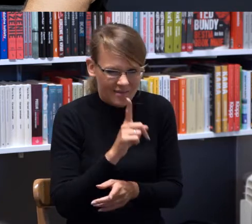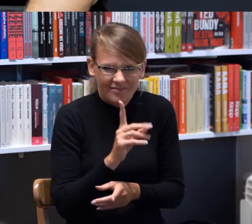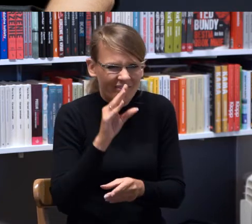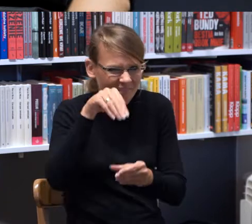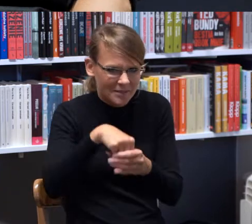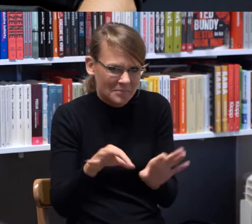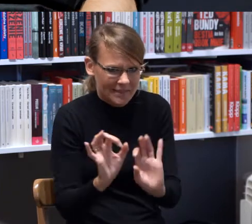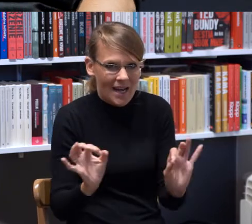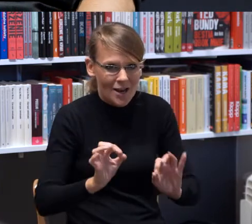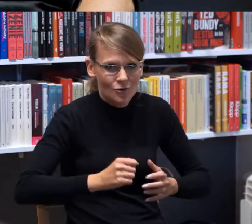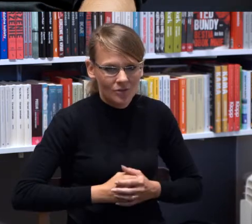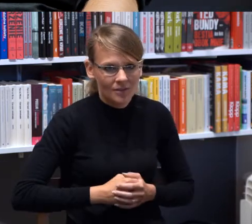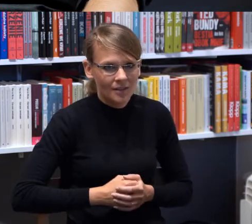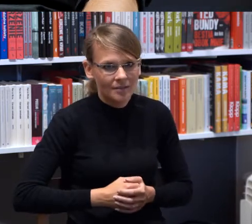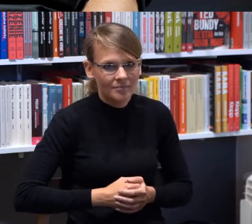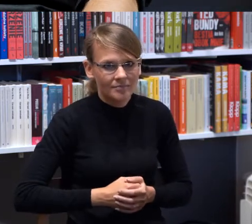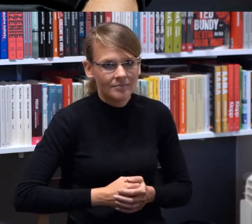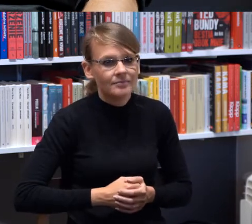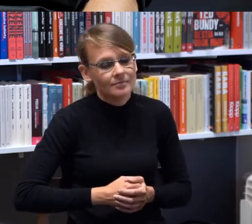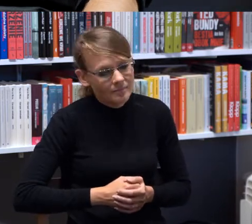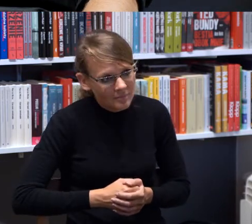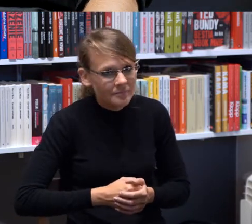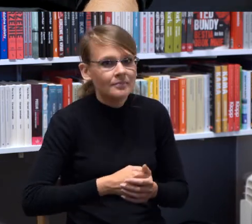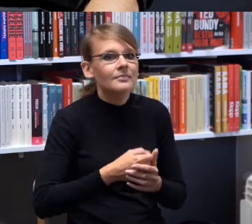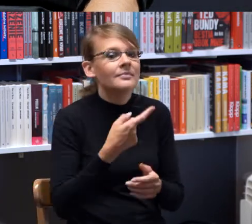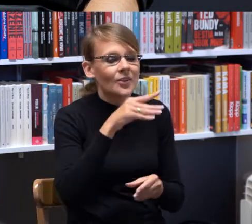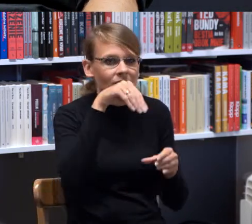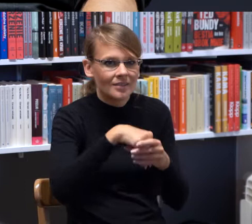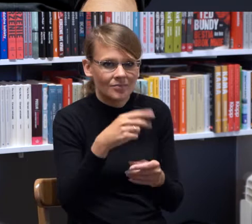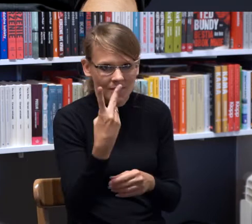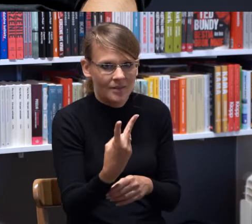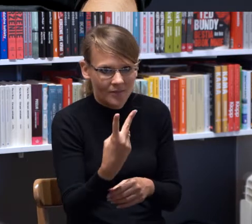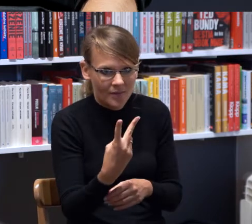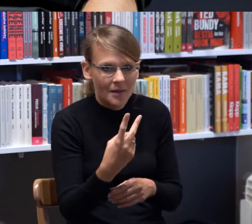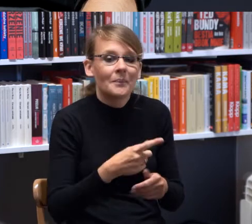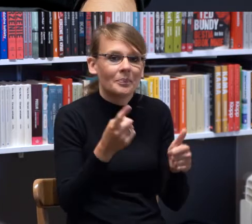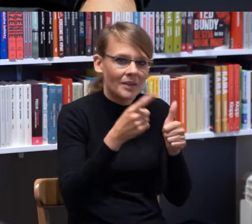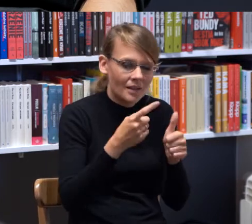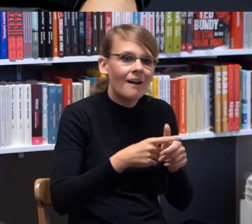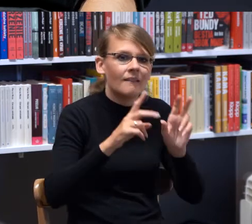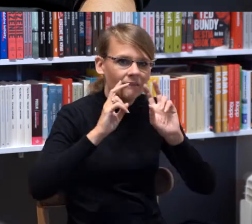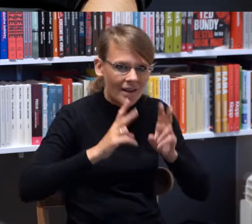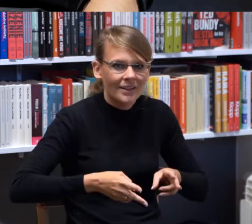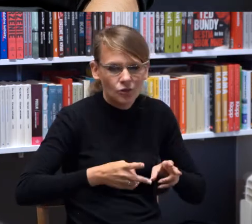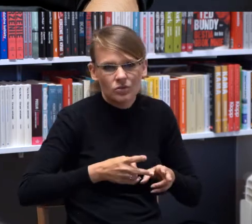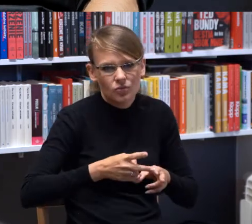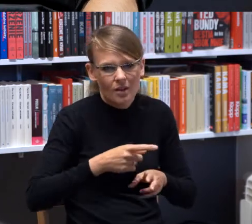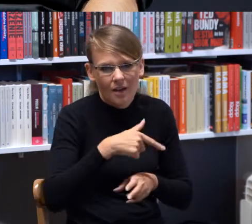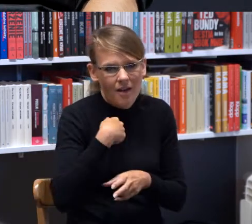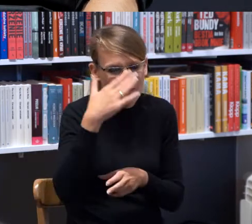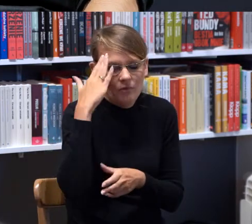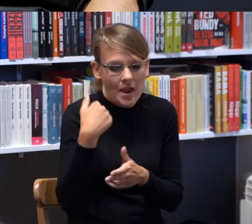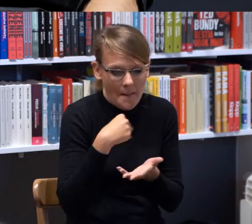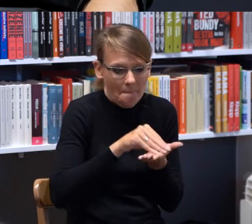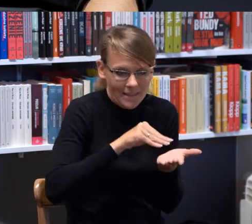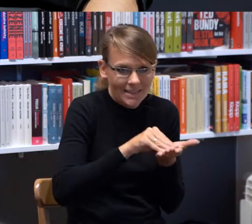Mhm. Znaczy, to są dwie rzeczy. Pierwsza, że faktycznie jest tak, ja zdawałam sobie sprawę pisząc